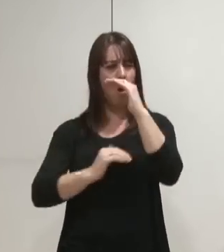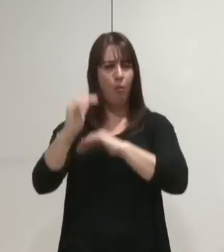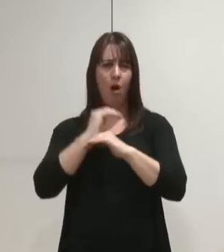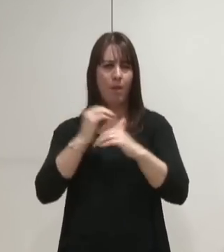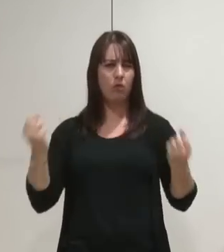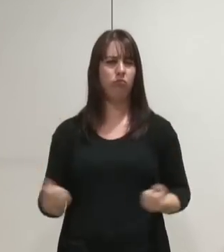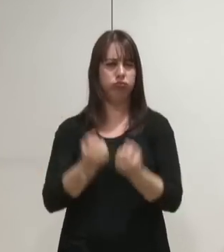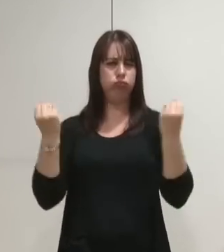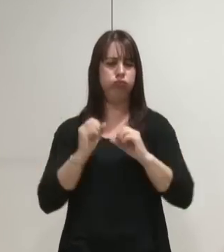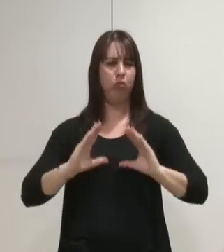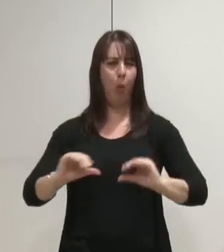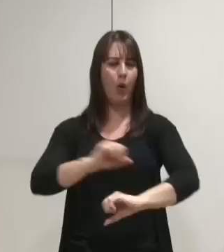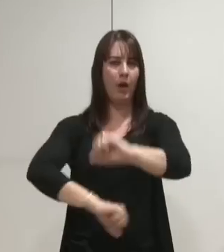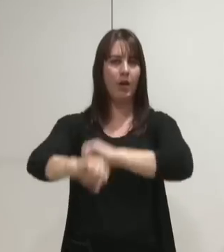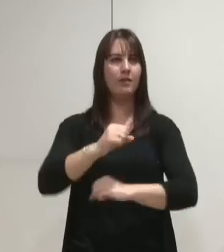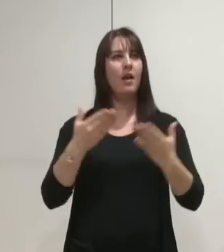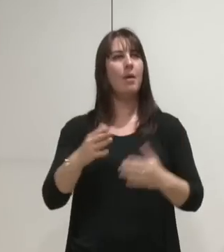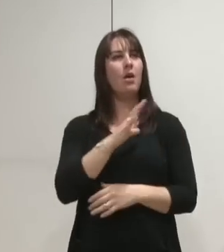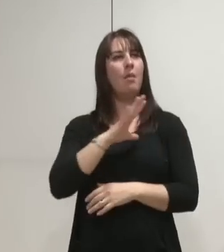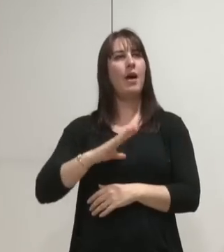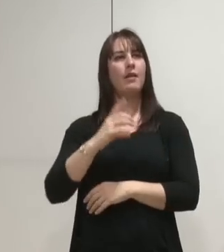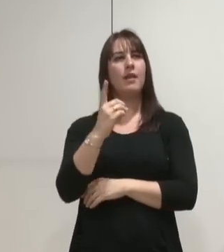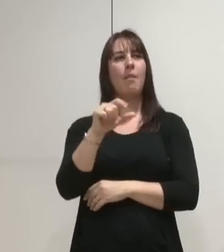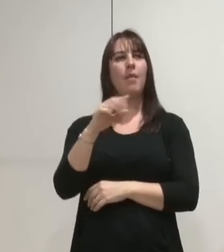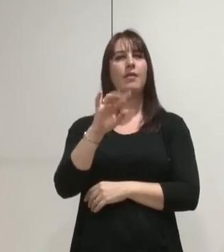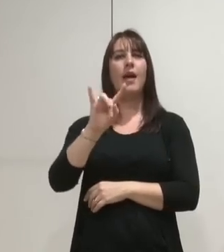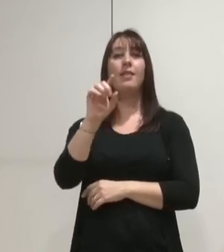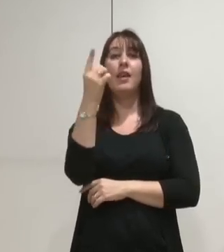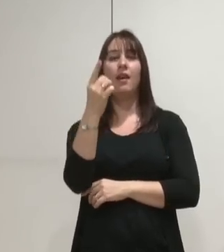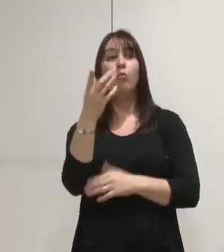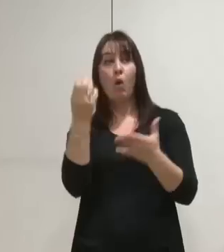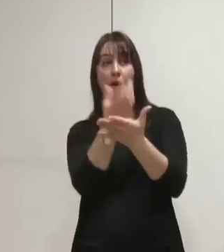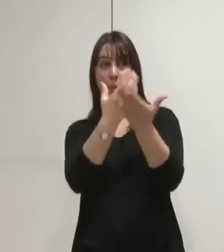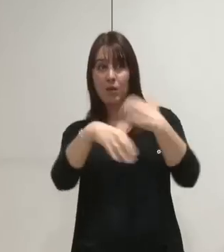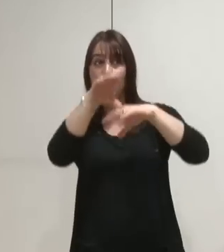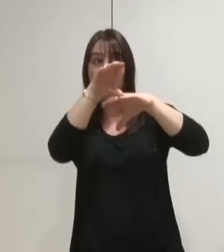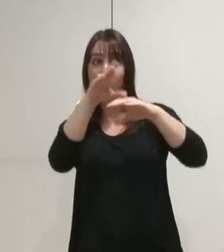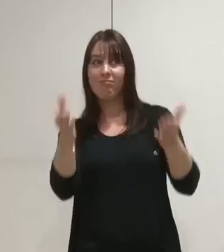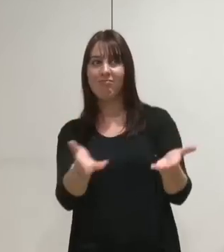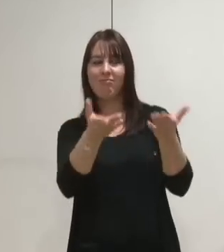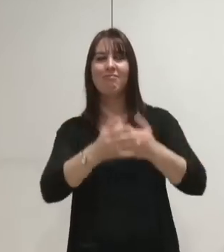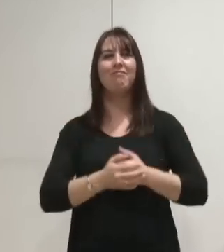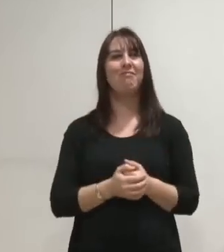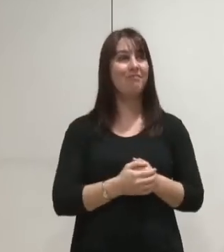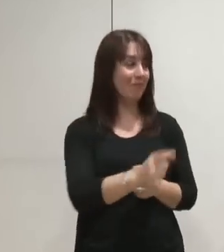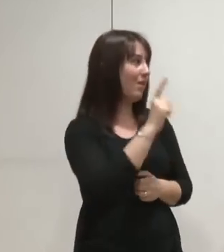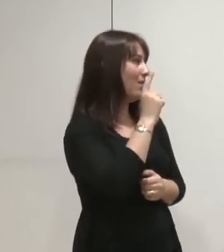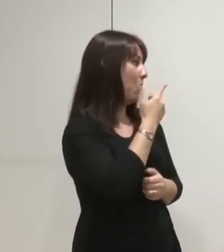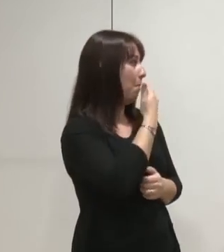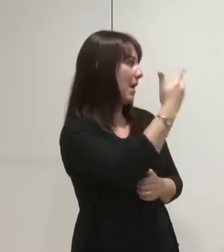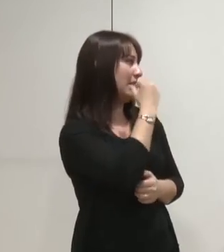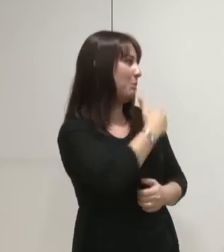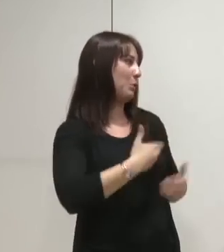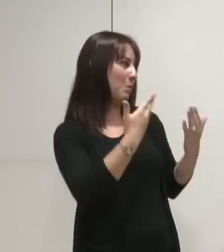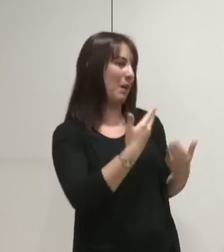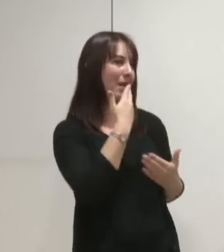programmation je passe la parole à Suzanne daté pour quelques complément d'information donc je ch merci Monsieur le Maire